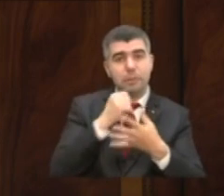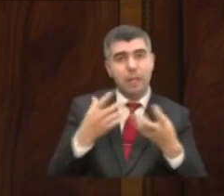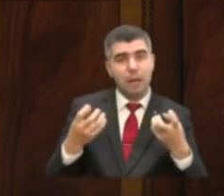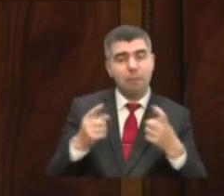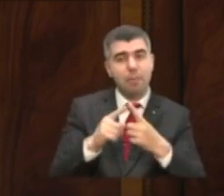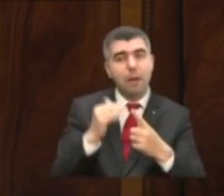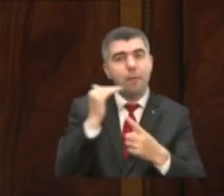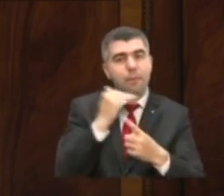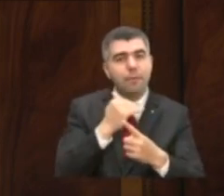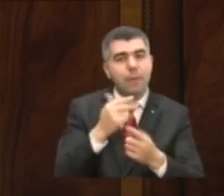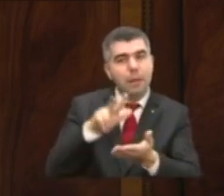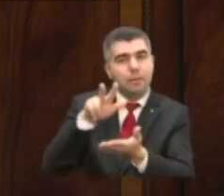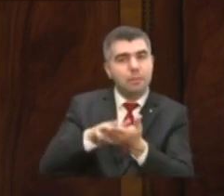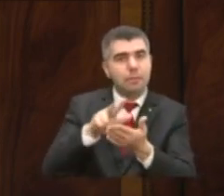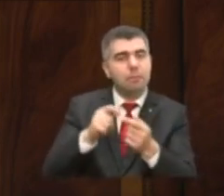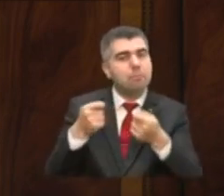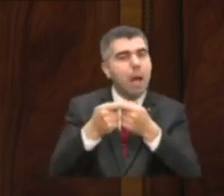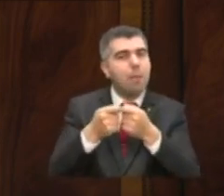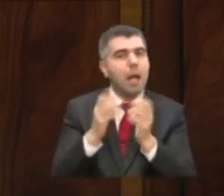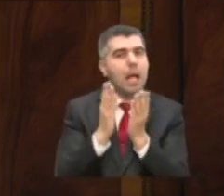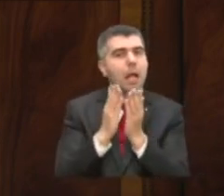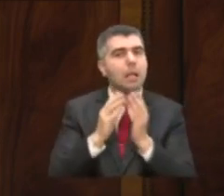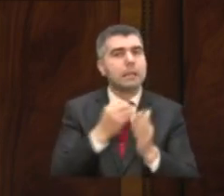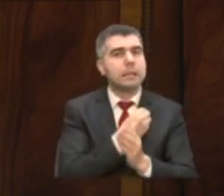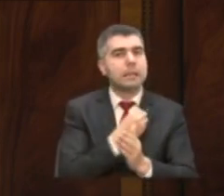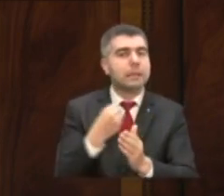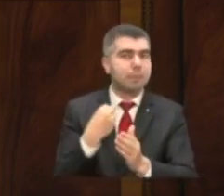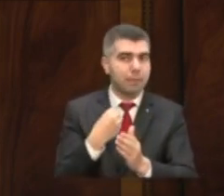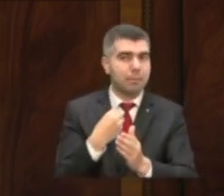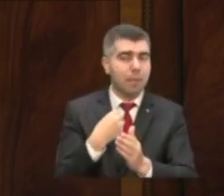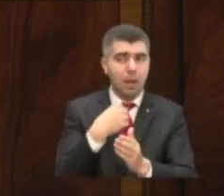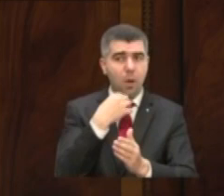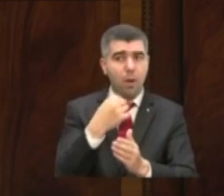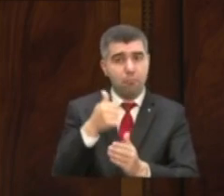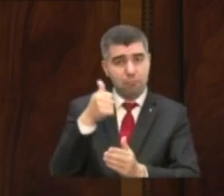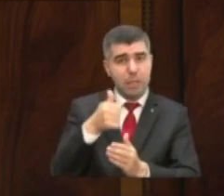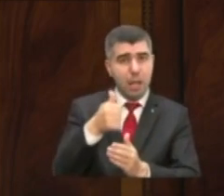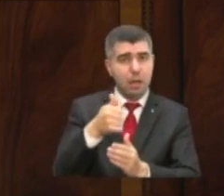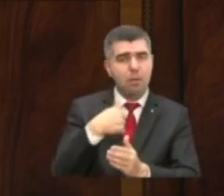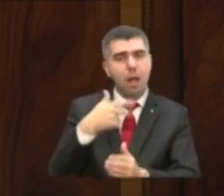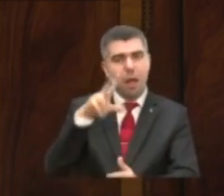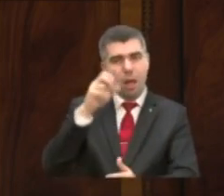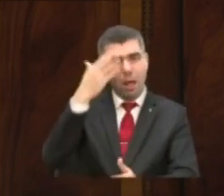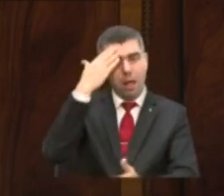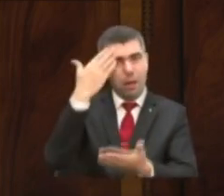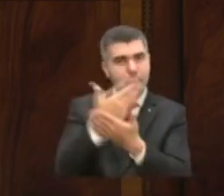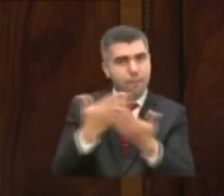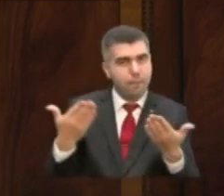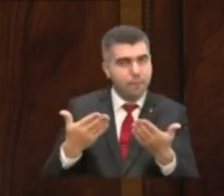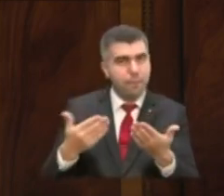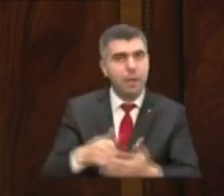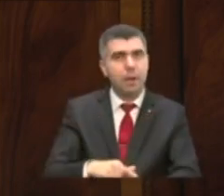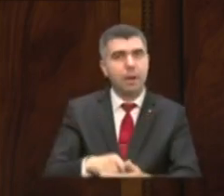تسرعوا بهذا القانون الإطار. مجال الصحة نفس الشيء، واش حنا كنقولوا مجال الصحة راه كله مزيان؟ راه عارفين، حنا واعيين، وأنا